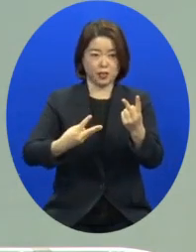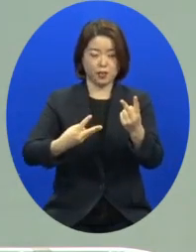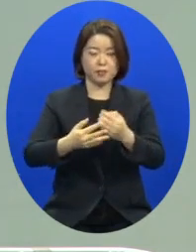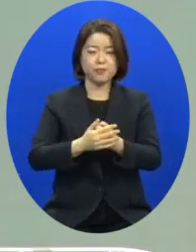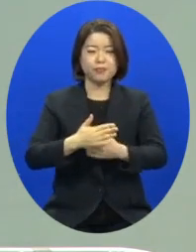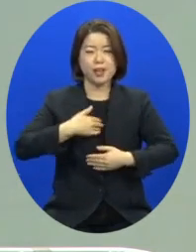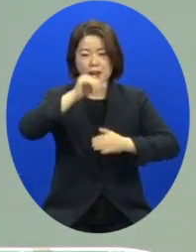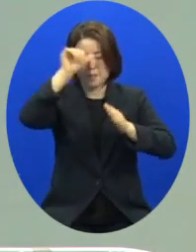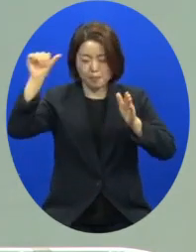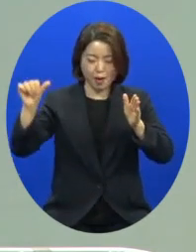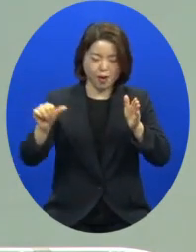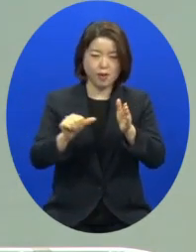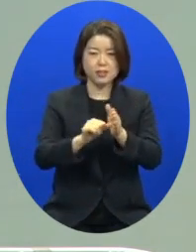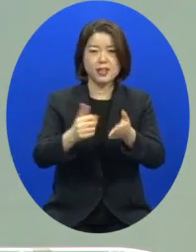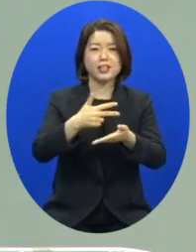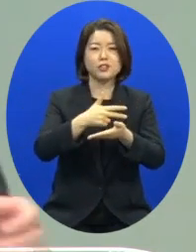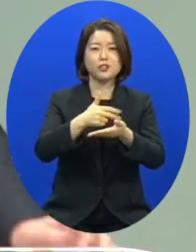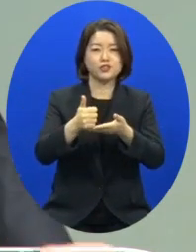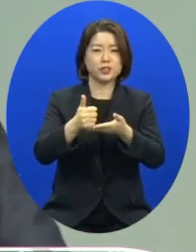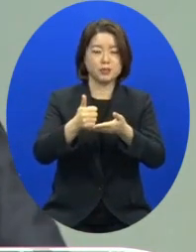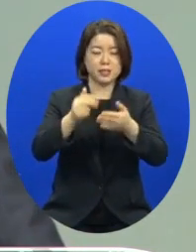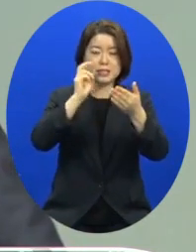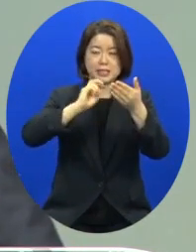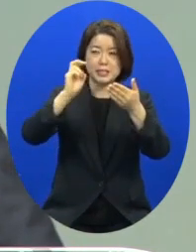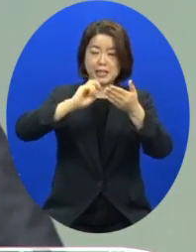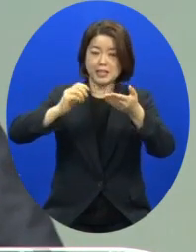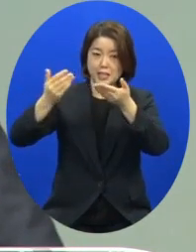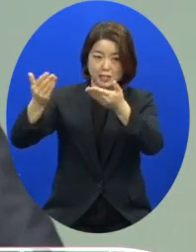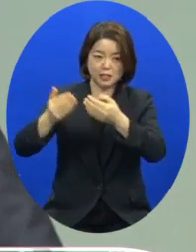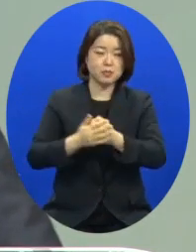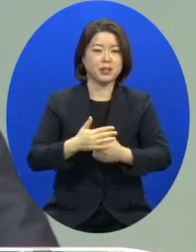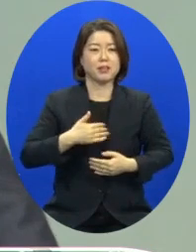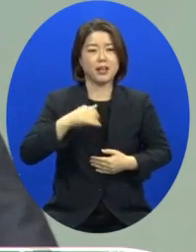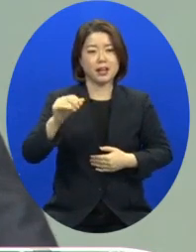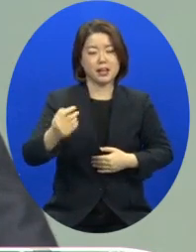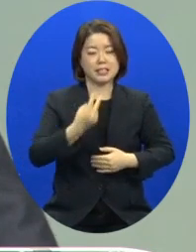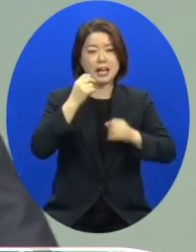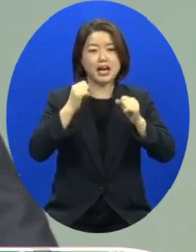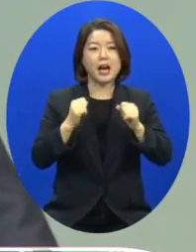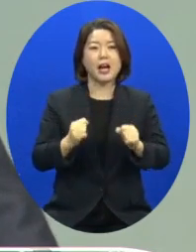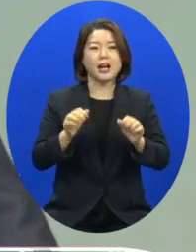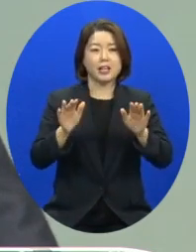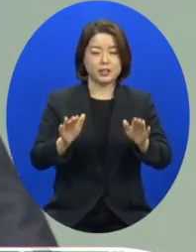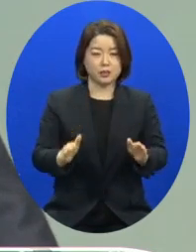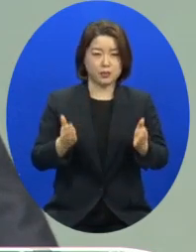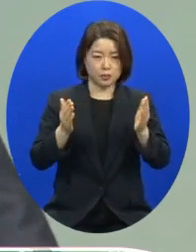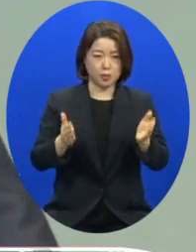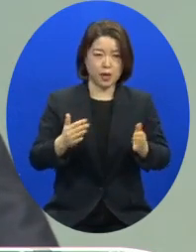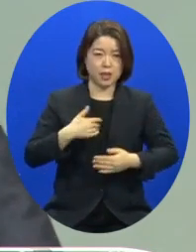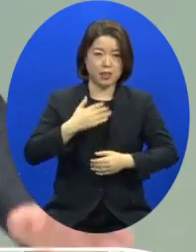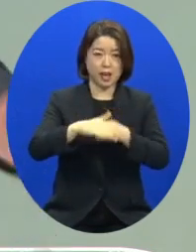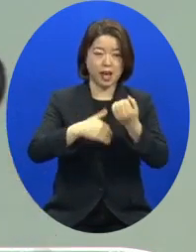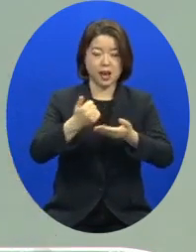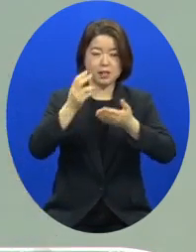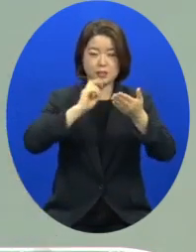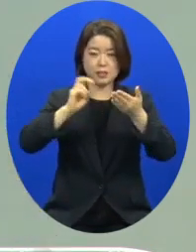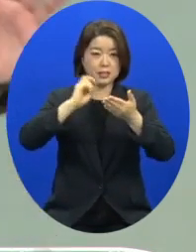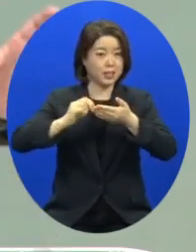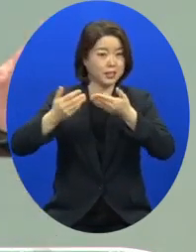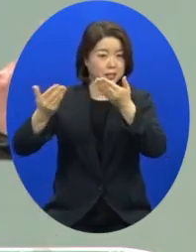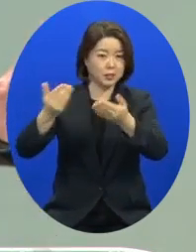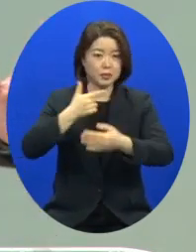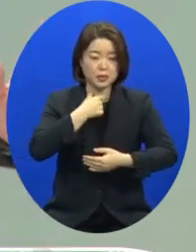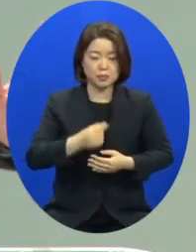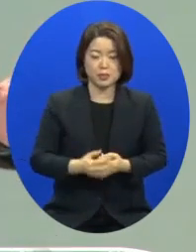내가 평생토록 주님을 찬양하며 내가 살아있는 한 내 하나님을 찬양하겠다. 우리도 모두